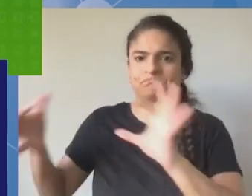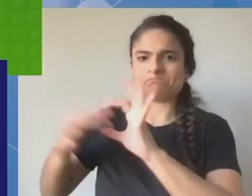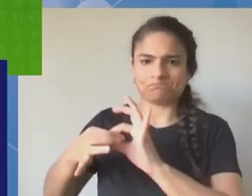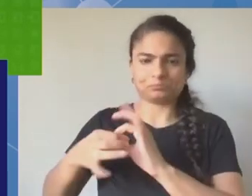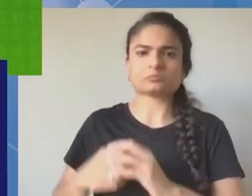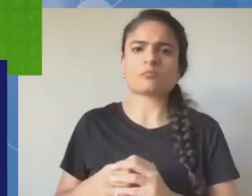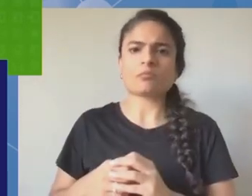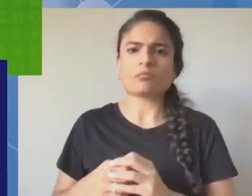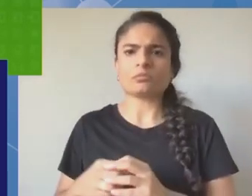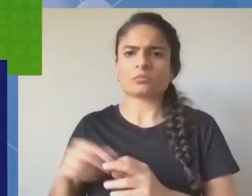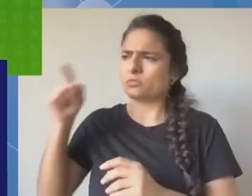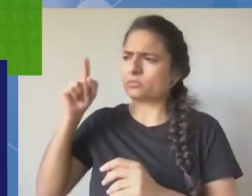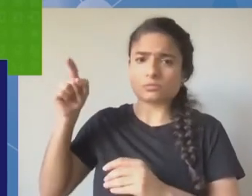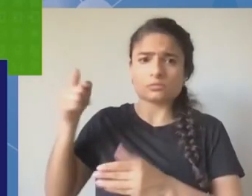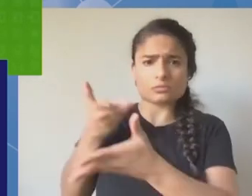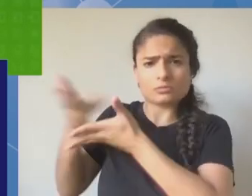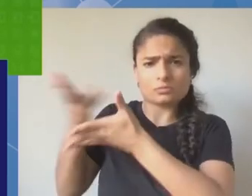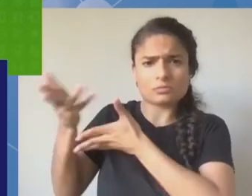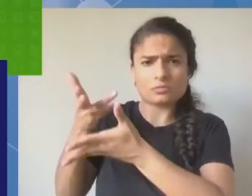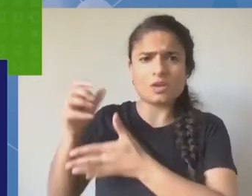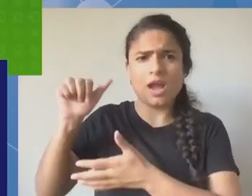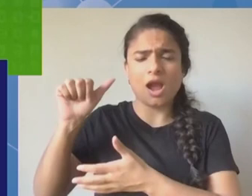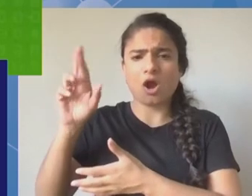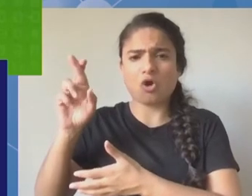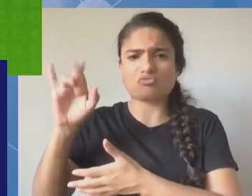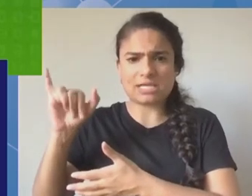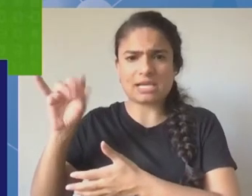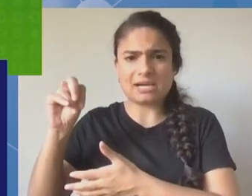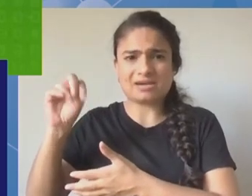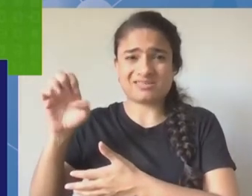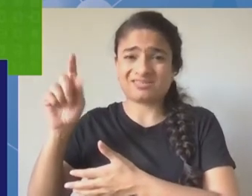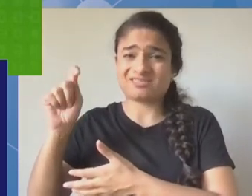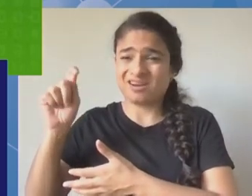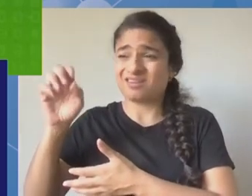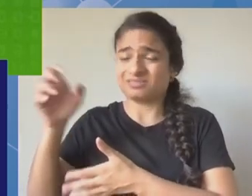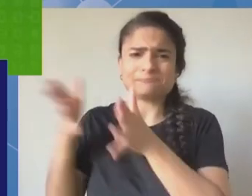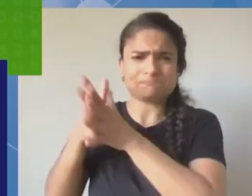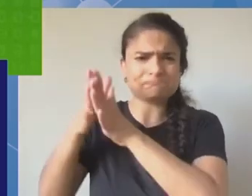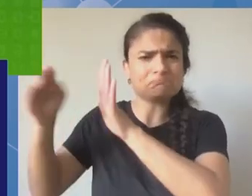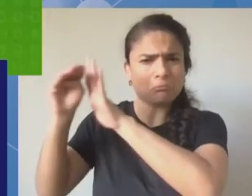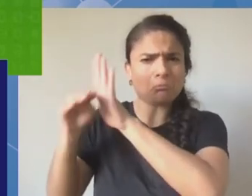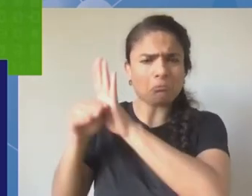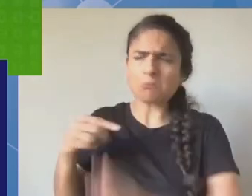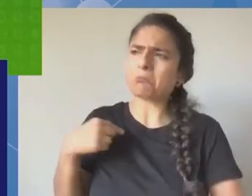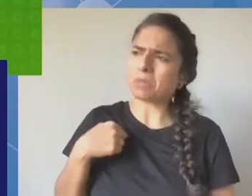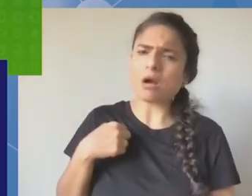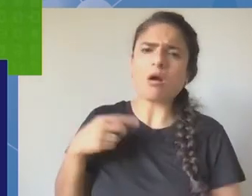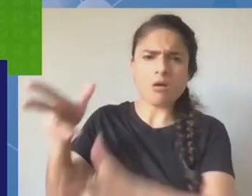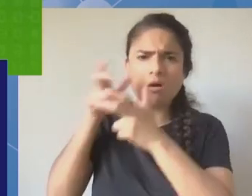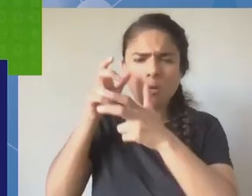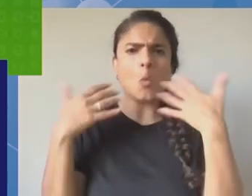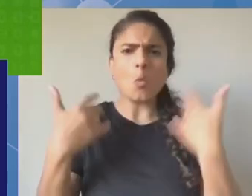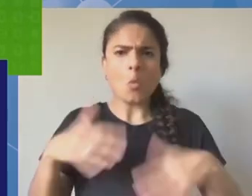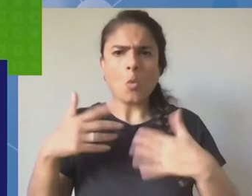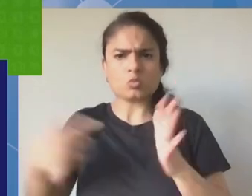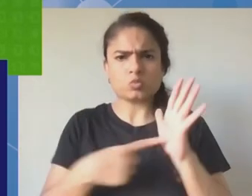论我们在 EGF 论坛上的讨论给我们看